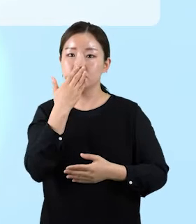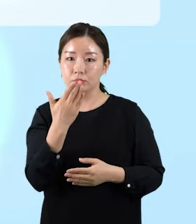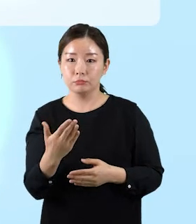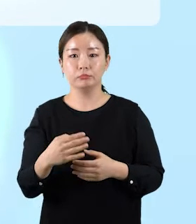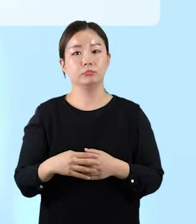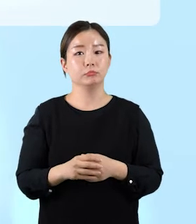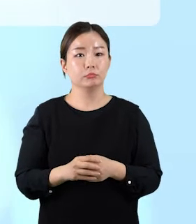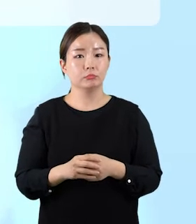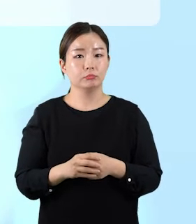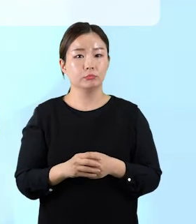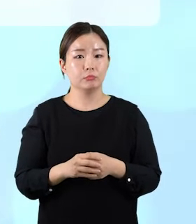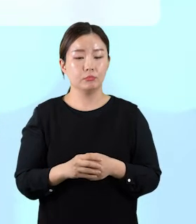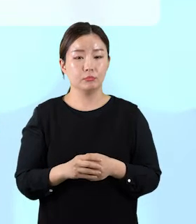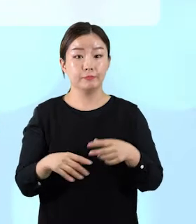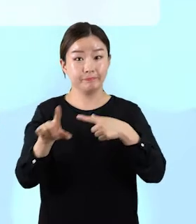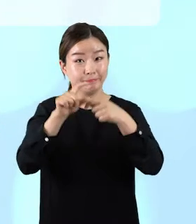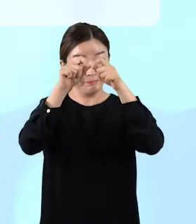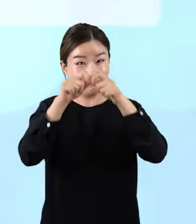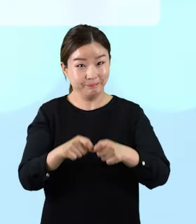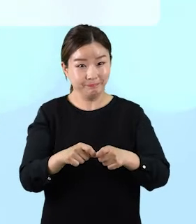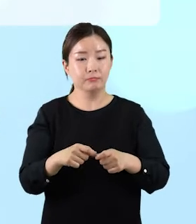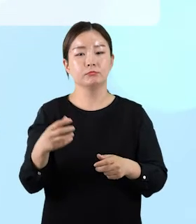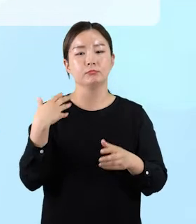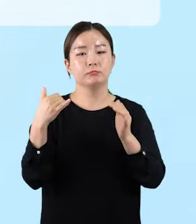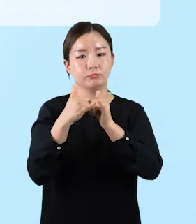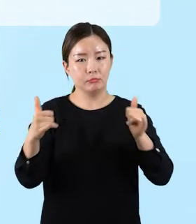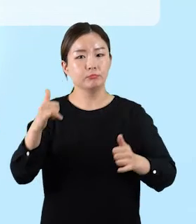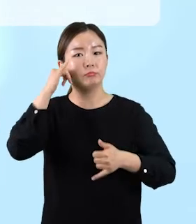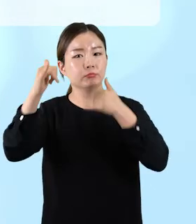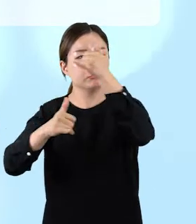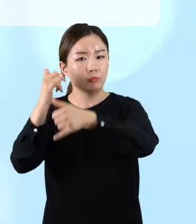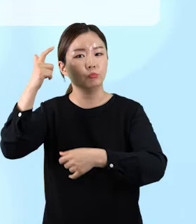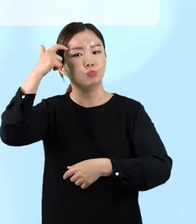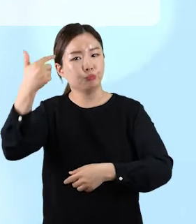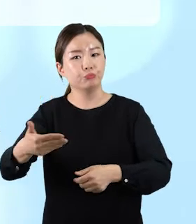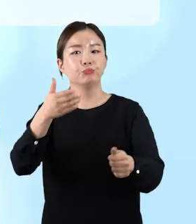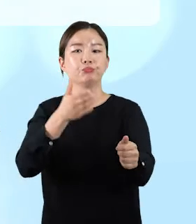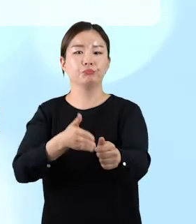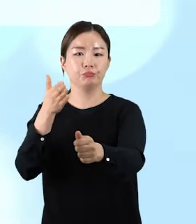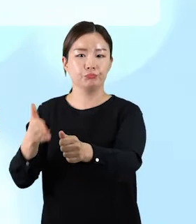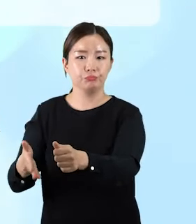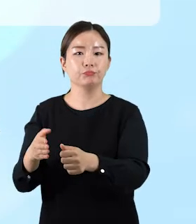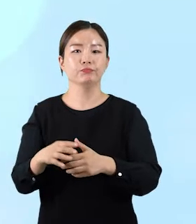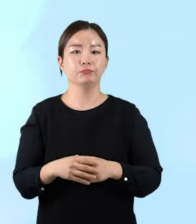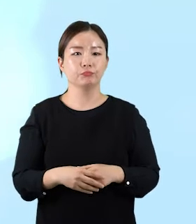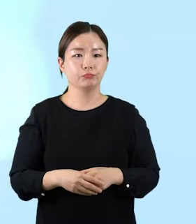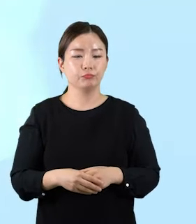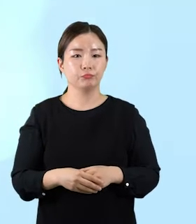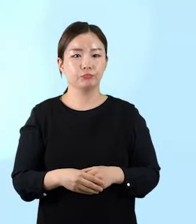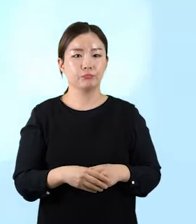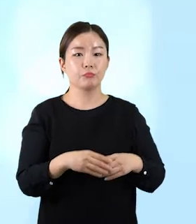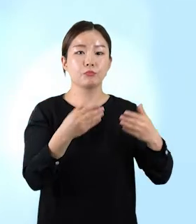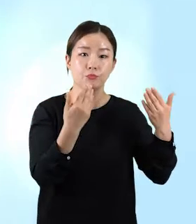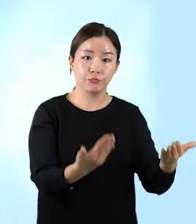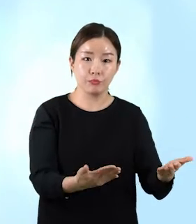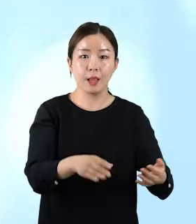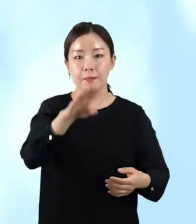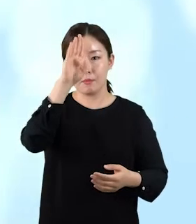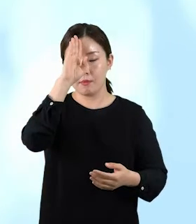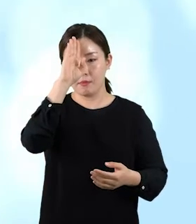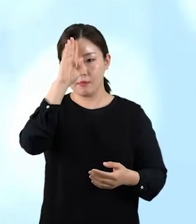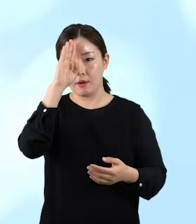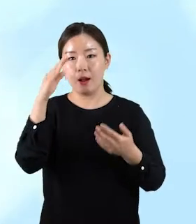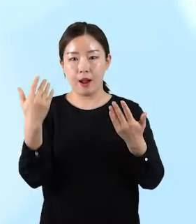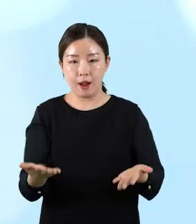수 있습니다. 더 자세한 사항은 담당자에게 문의하시기 바랍니다. 이렇게 연가,